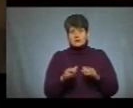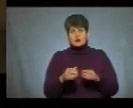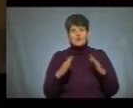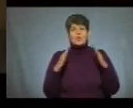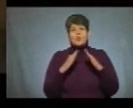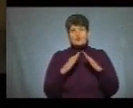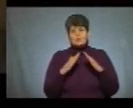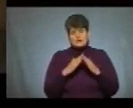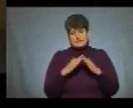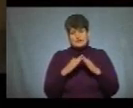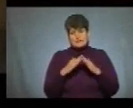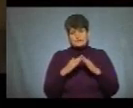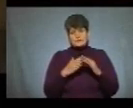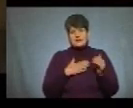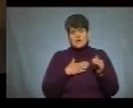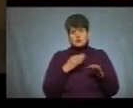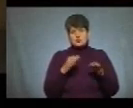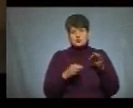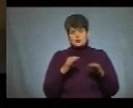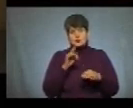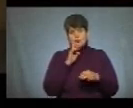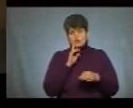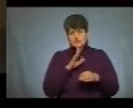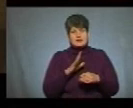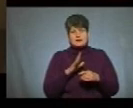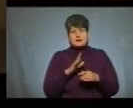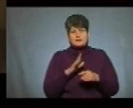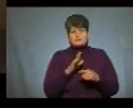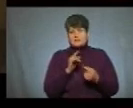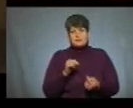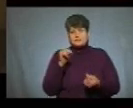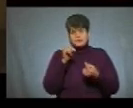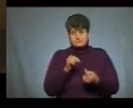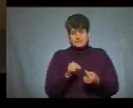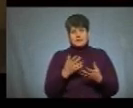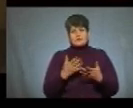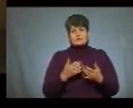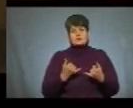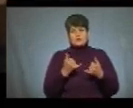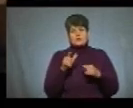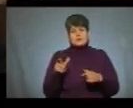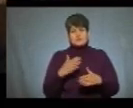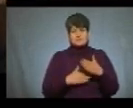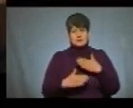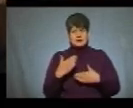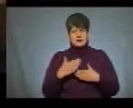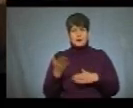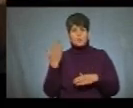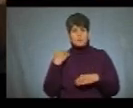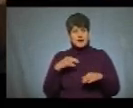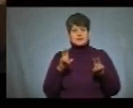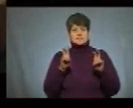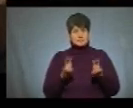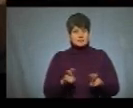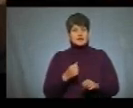будівля нашого суду поки що не пристосована до доступності людей з інвалідністю. Попереднє засідання,